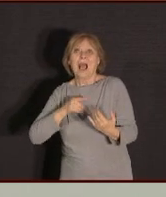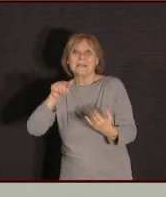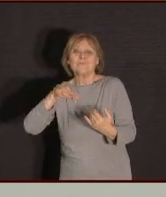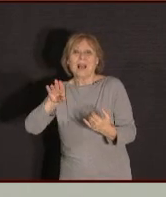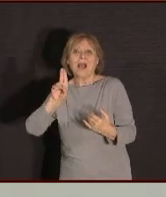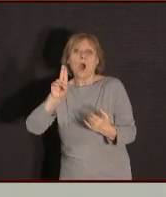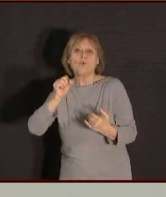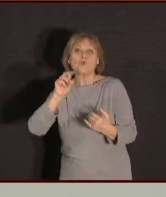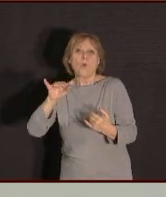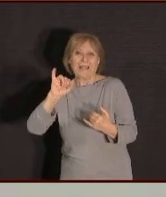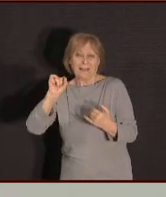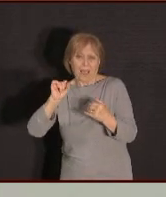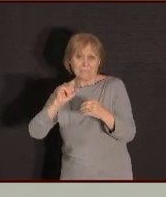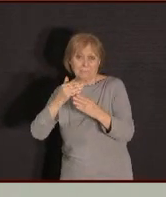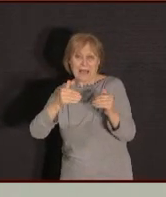šulinkam?